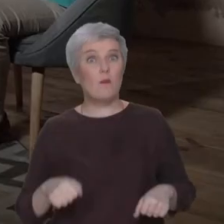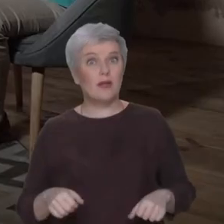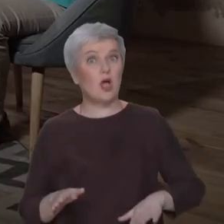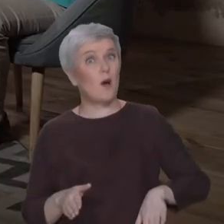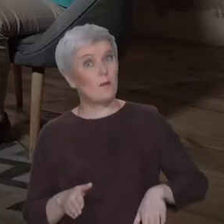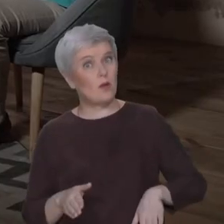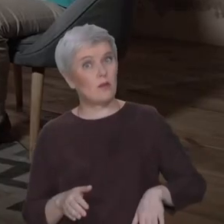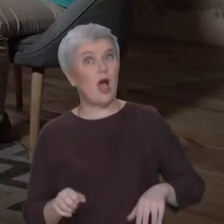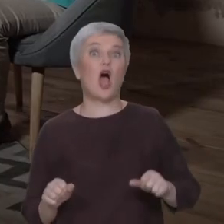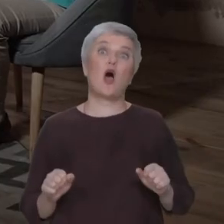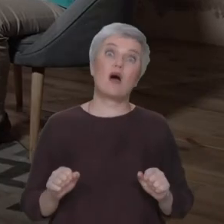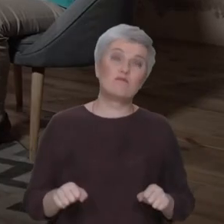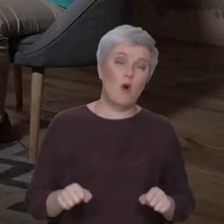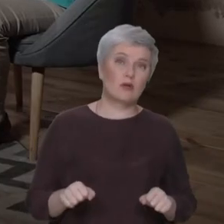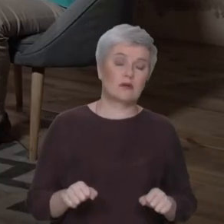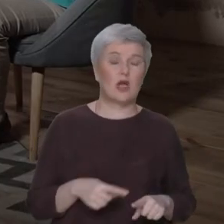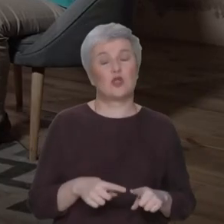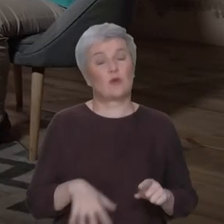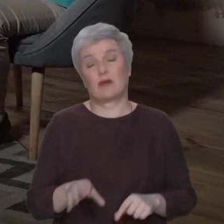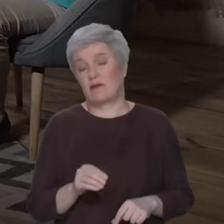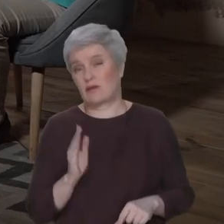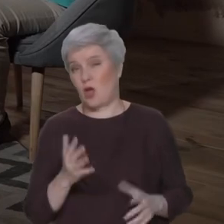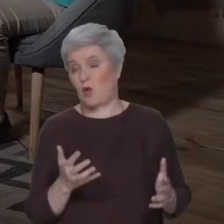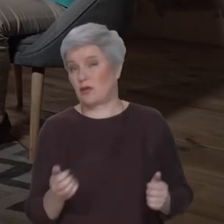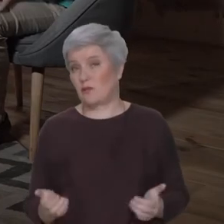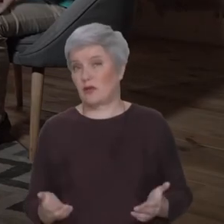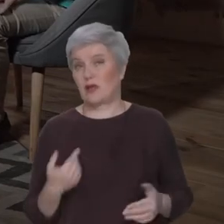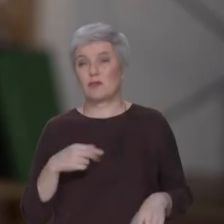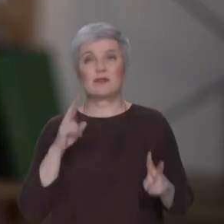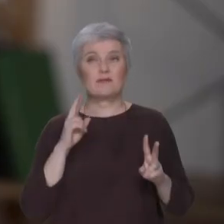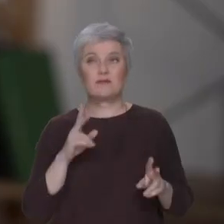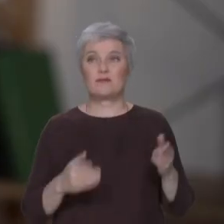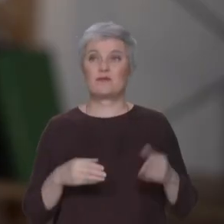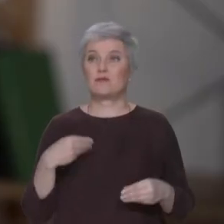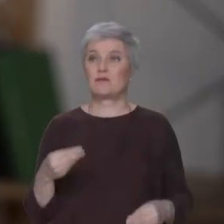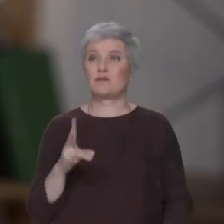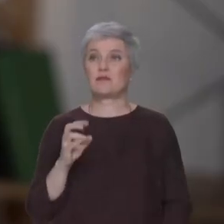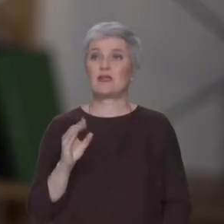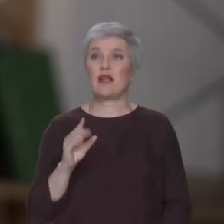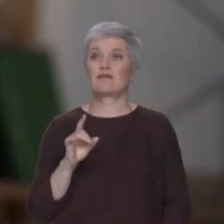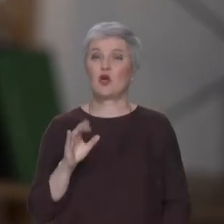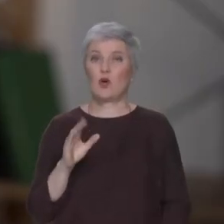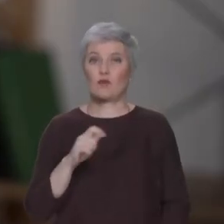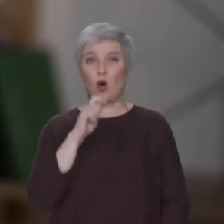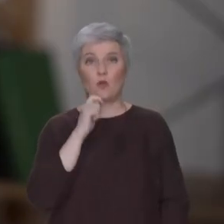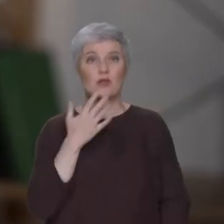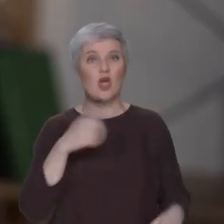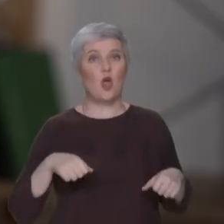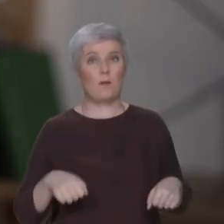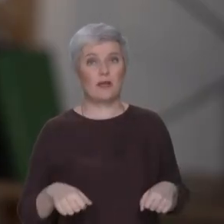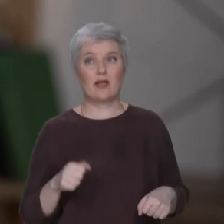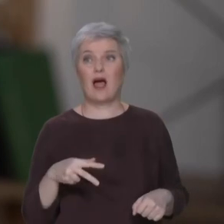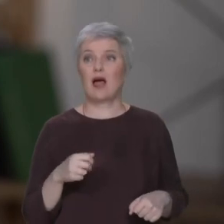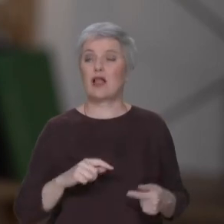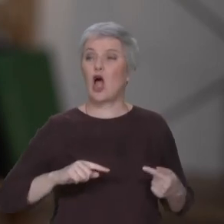Може. Скоріше за все, отримаєте. Досі не маємо ми підтвердження, чи дали пану Невзорову українське громадянство чи ні, але от